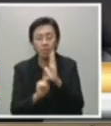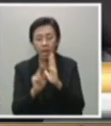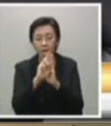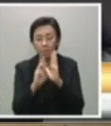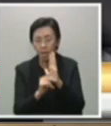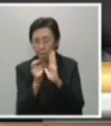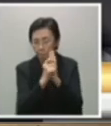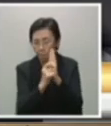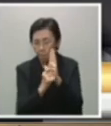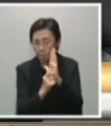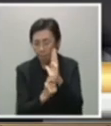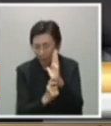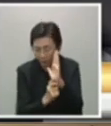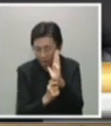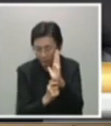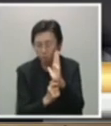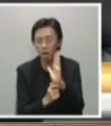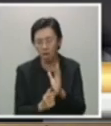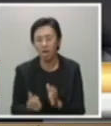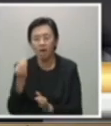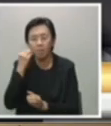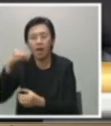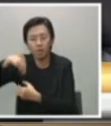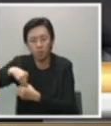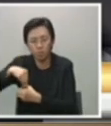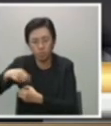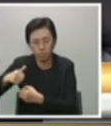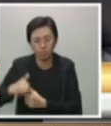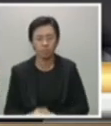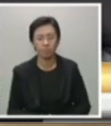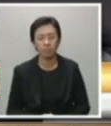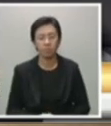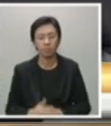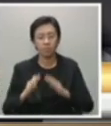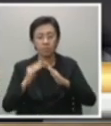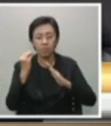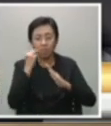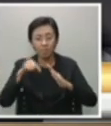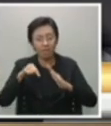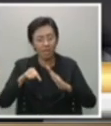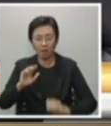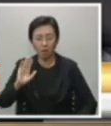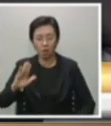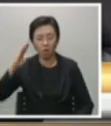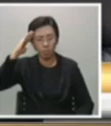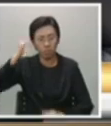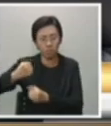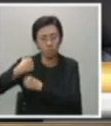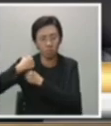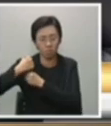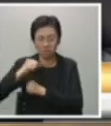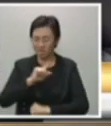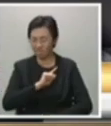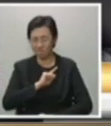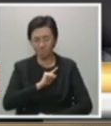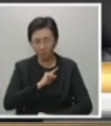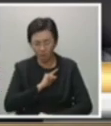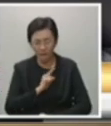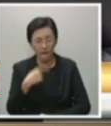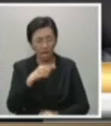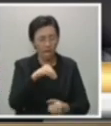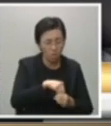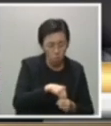ใช้ได้ครับท่านประธานบ้านพักเหล่านั้นไม่ใช่ทรัพย์สินของผบ.ทบ.ที่จะไปกำหนดว่าใครจะอยู่ก็ได้